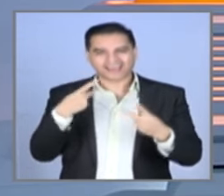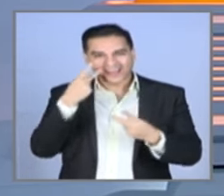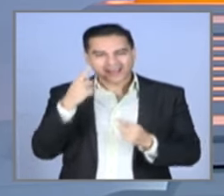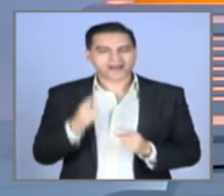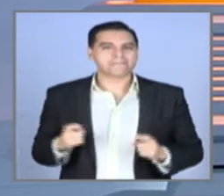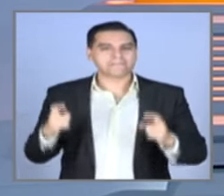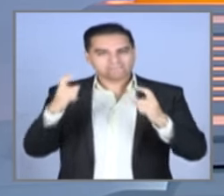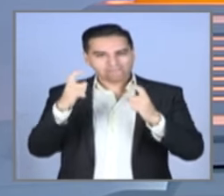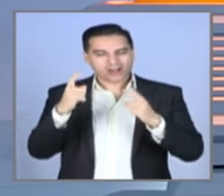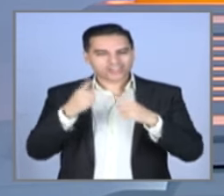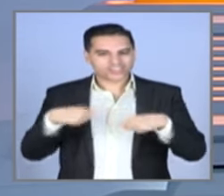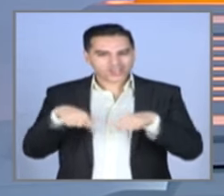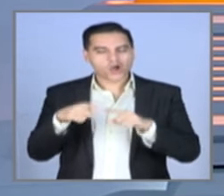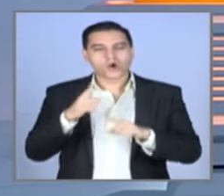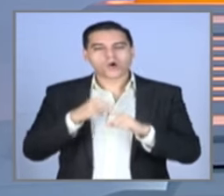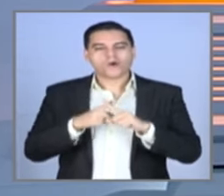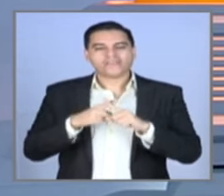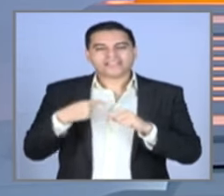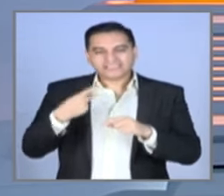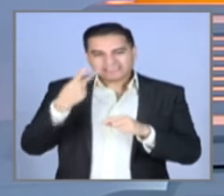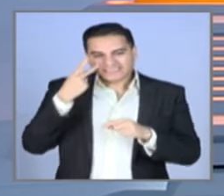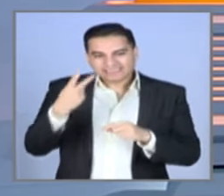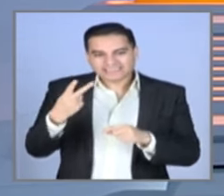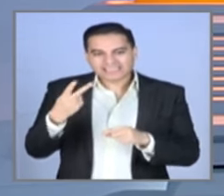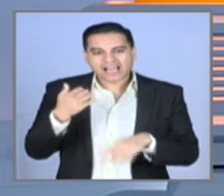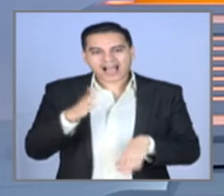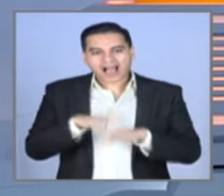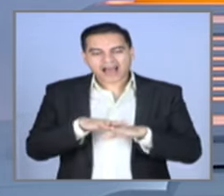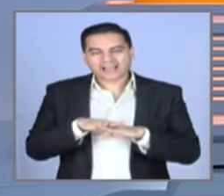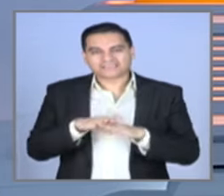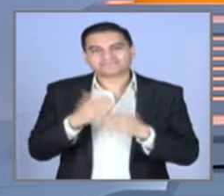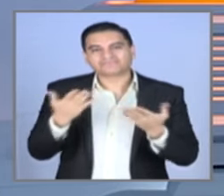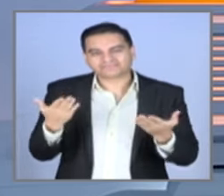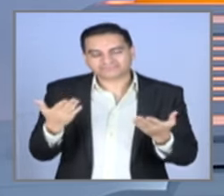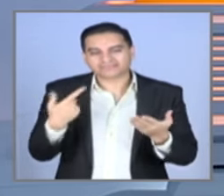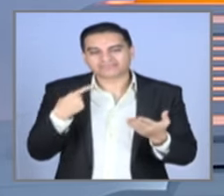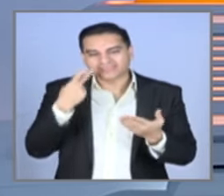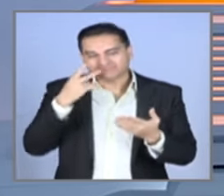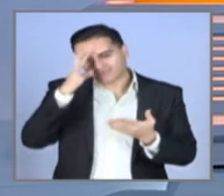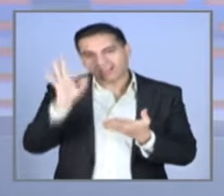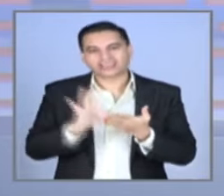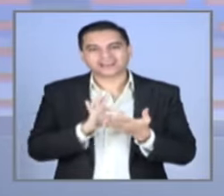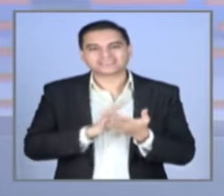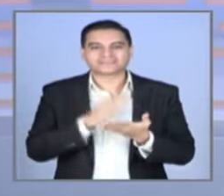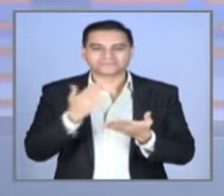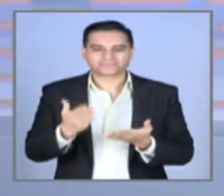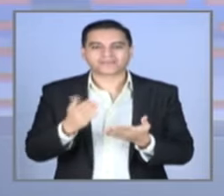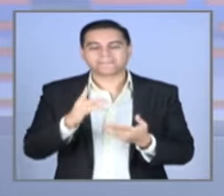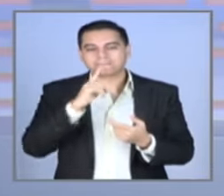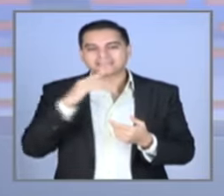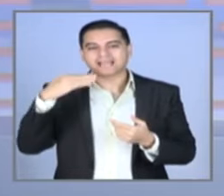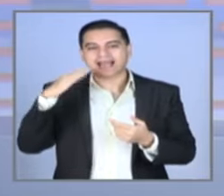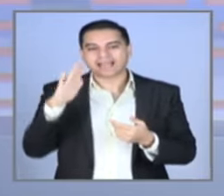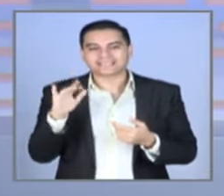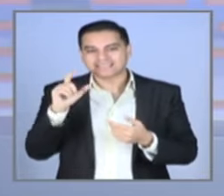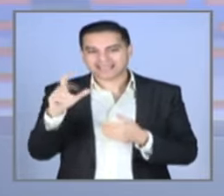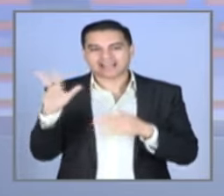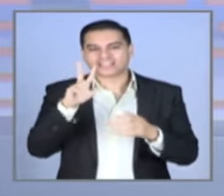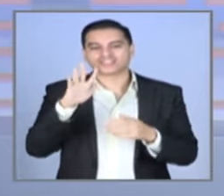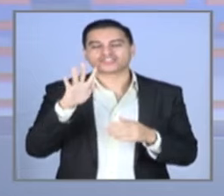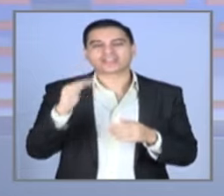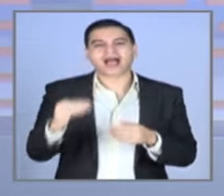ماشي في اتجاه وكره زيزو في العارضه، وبعد كده اتردد جون، يعني ما كان نصيب الحمد لله. لا، ما حسين الشحات حط كره في العارضه برضو.